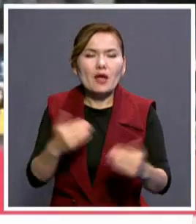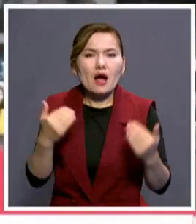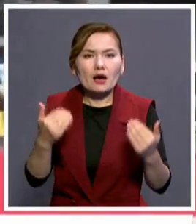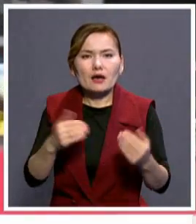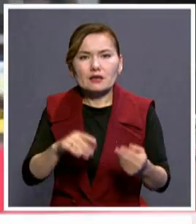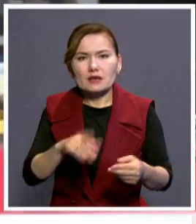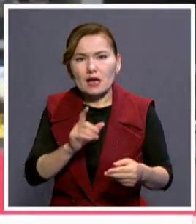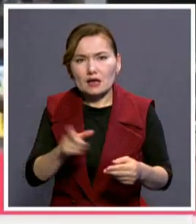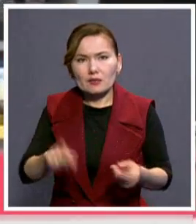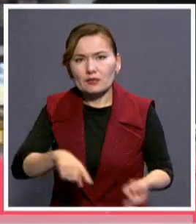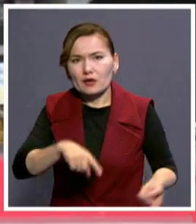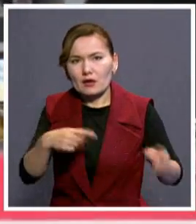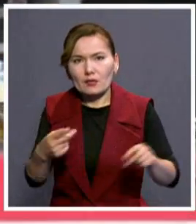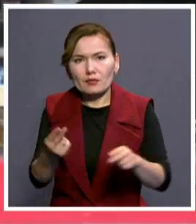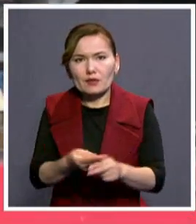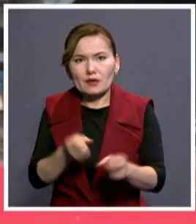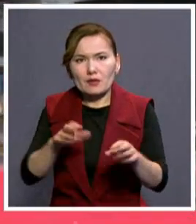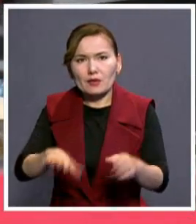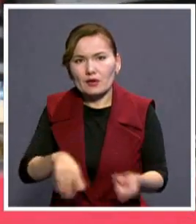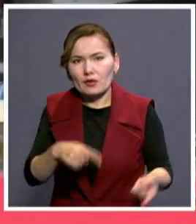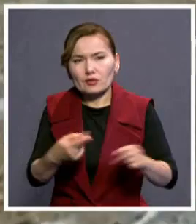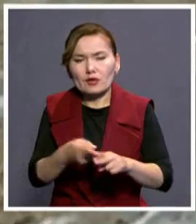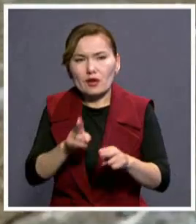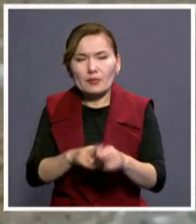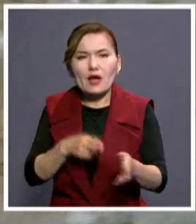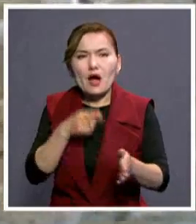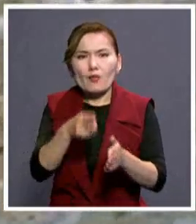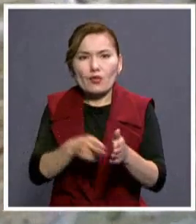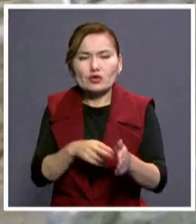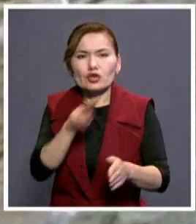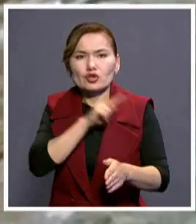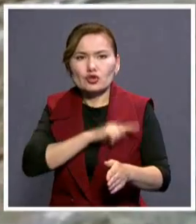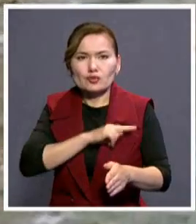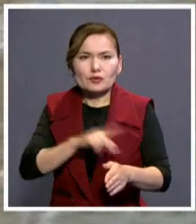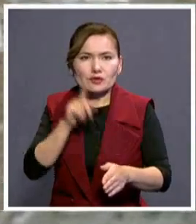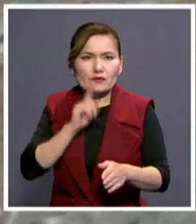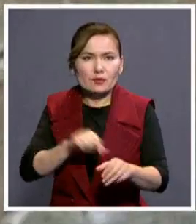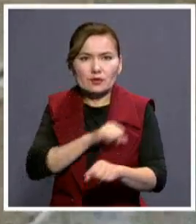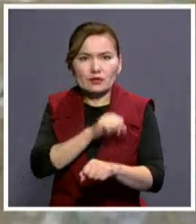резервті қуатына көшірілді. Сонымен қатар аралға қатынайтын пойыздарда тоқтап тұр.